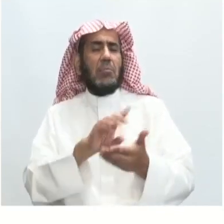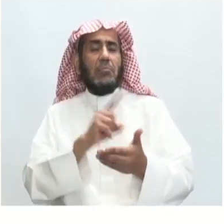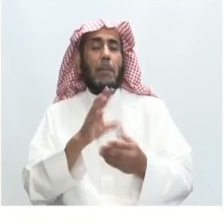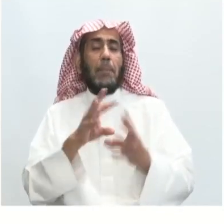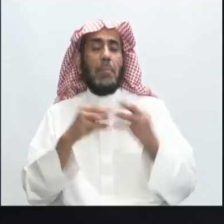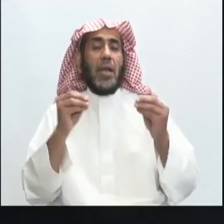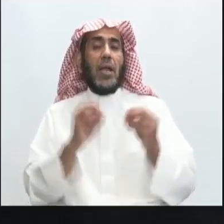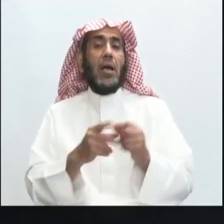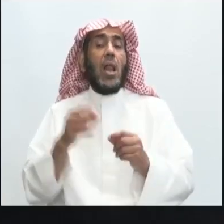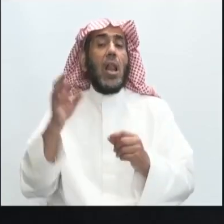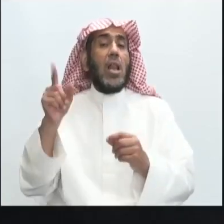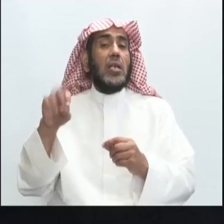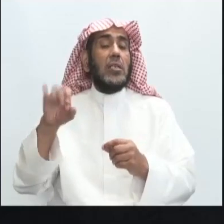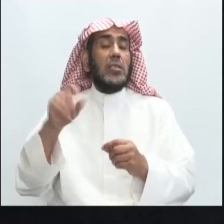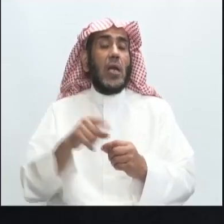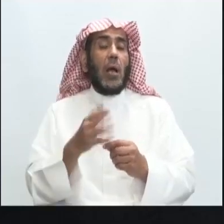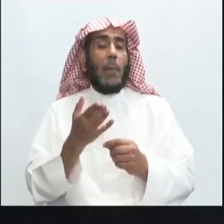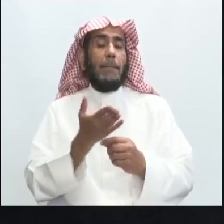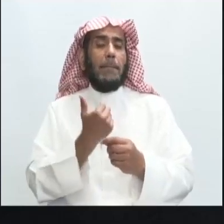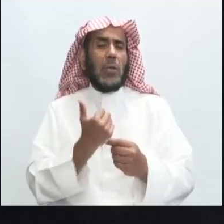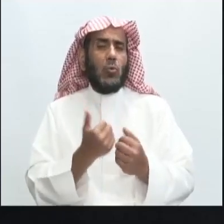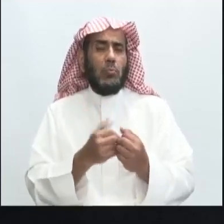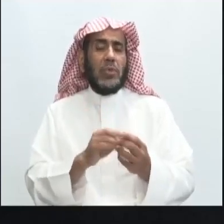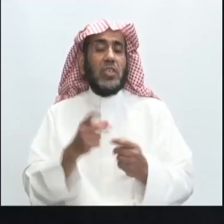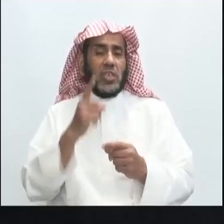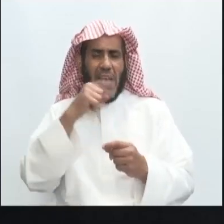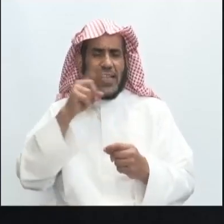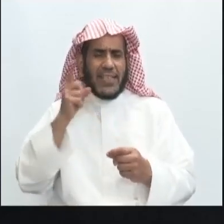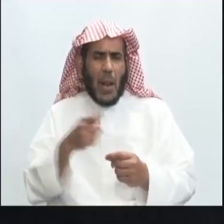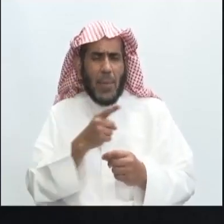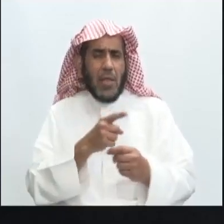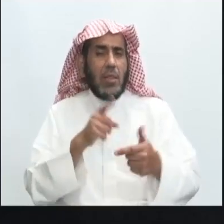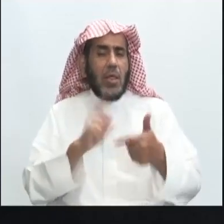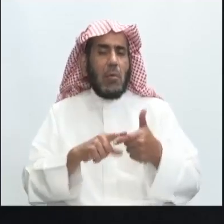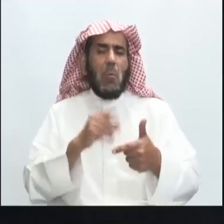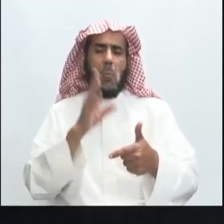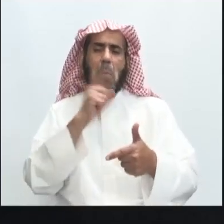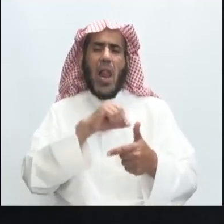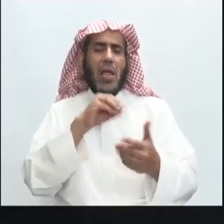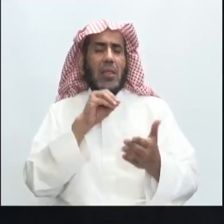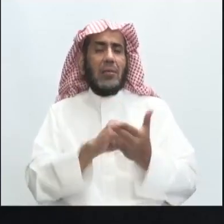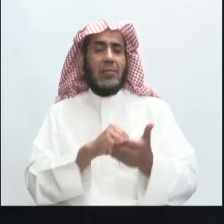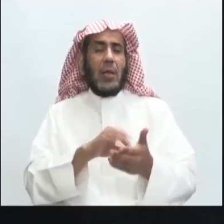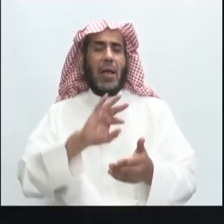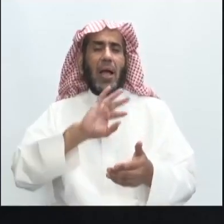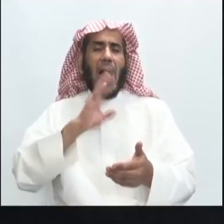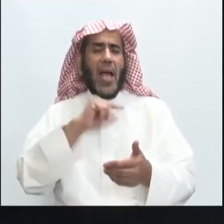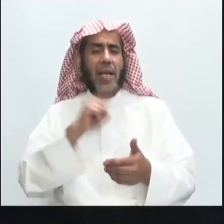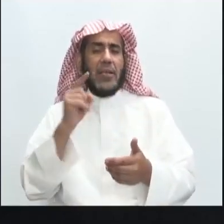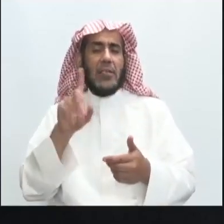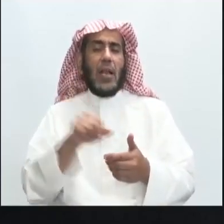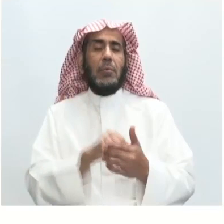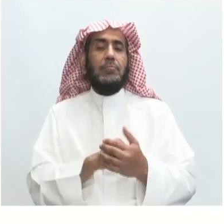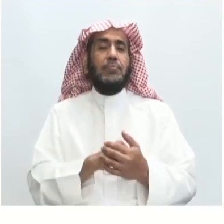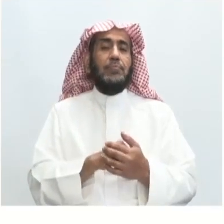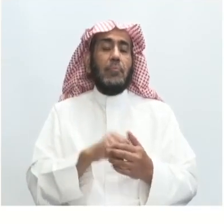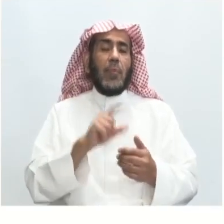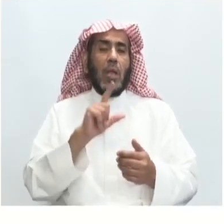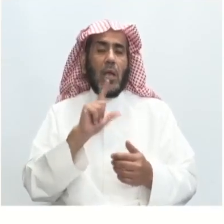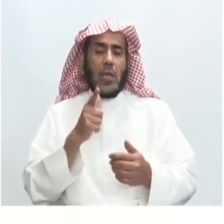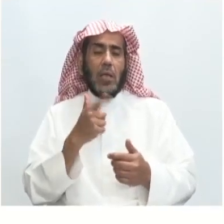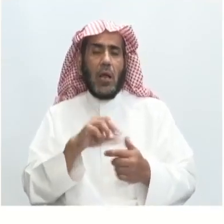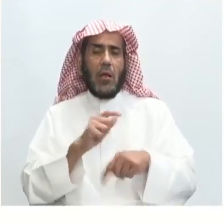بمعنى انشاء مطلوب مقصود به انشاء طلبي وما نتضمن ذلك انشاء غير غير طلبي حين يقول